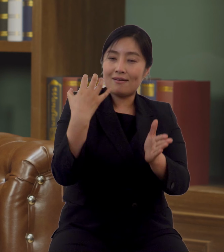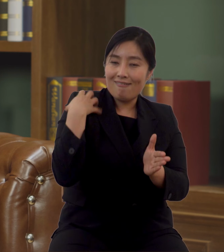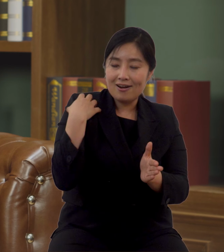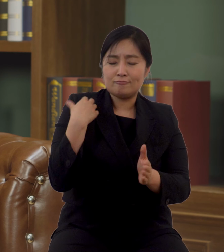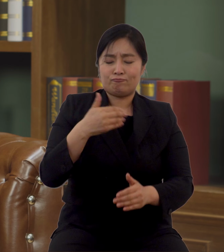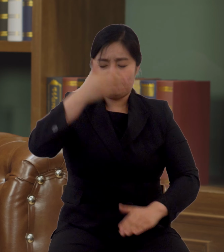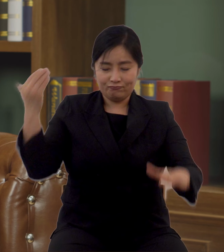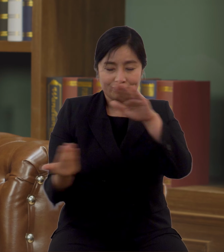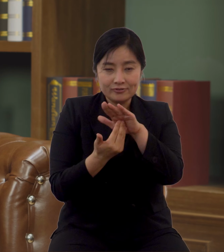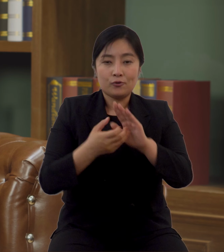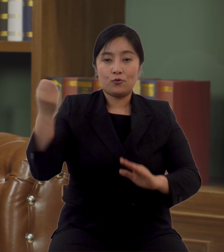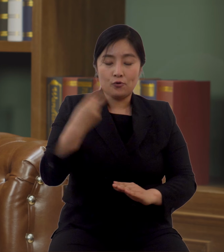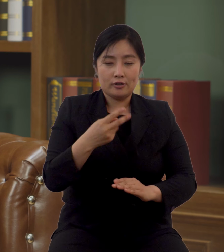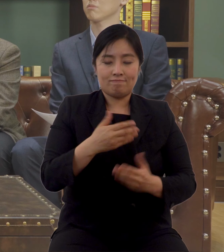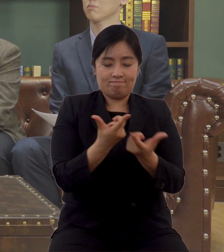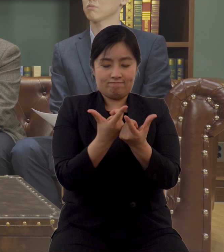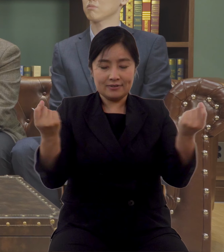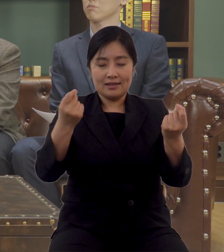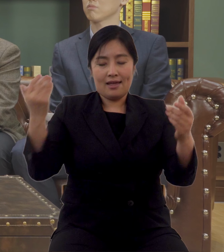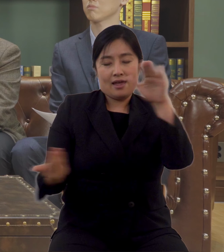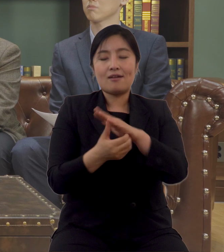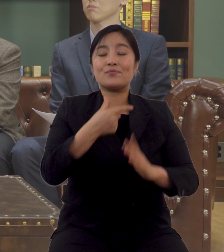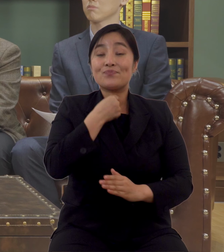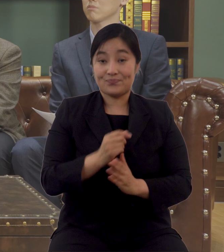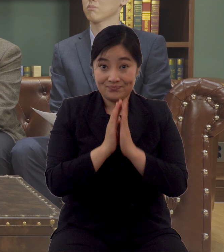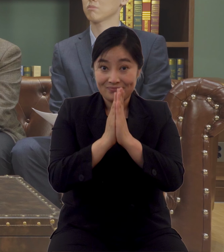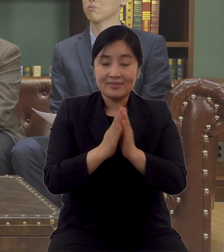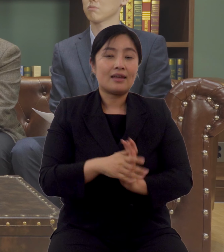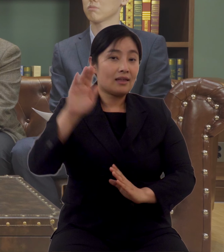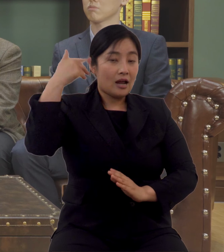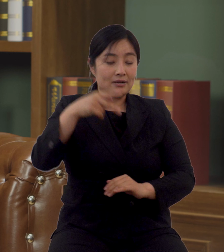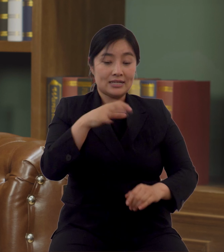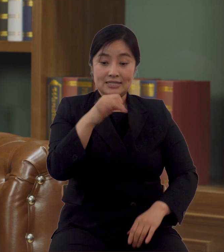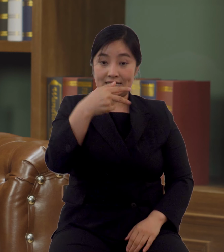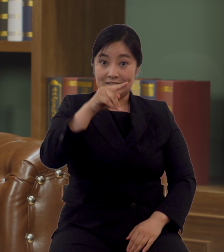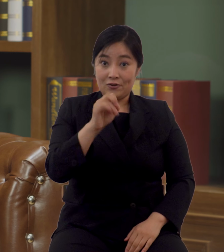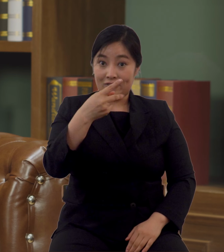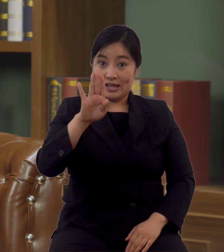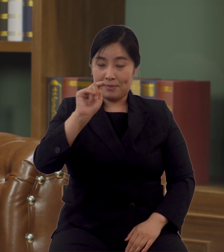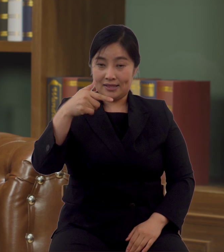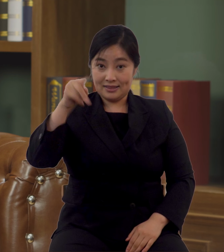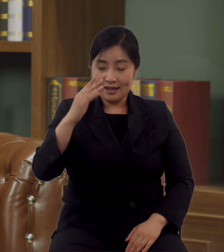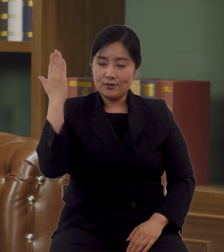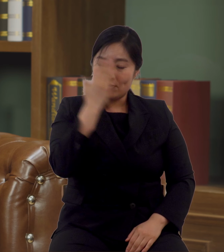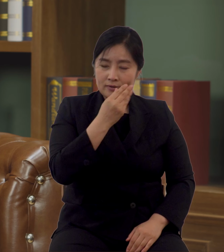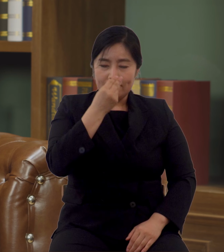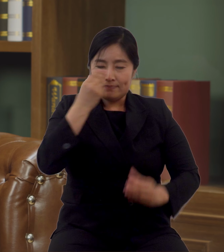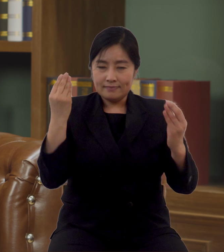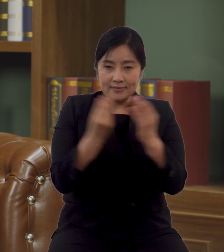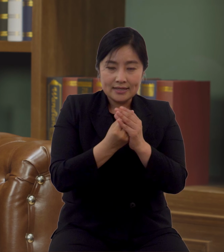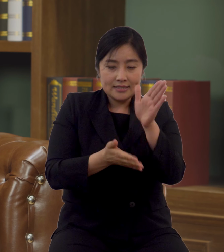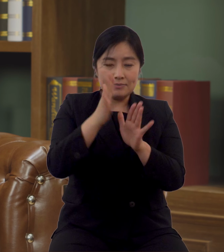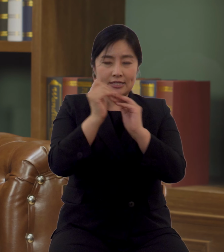이유에 걸맞은 역할을 충실히 그리고 균형 있게 해내기를 바라봅니다. 앞으로도 의정 다반사는